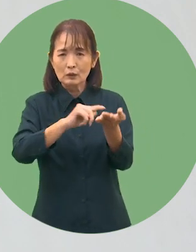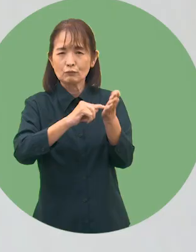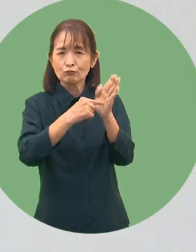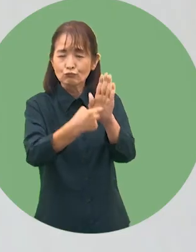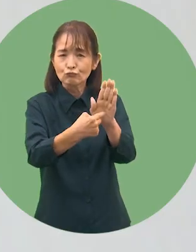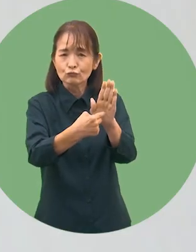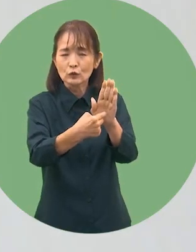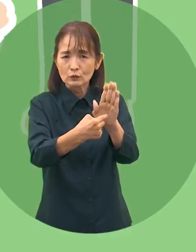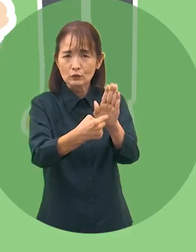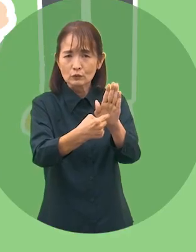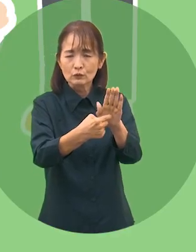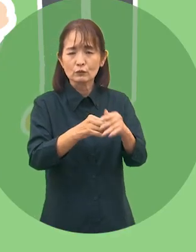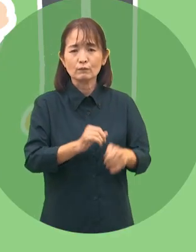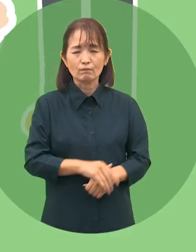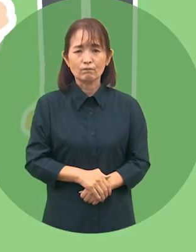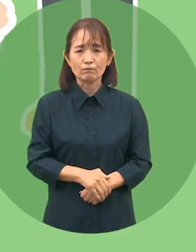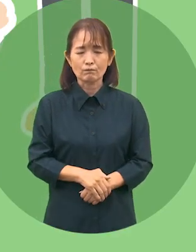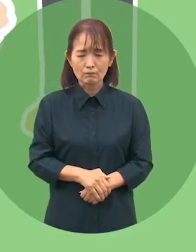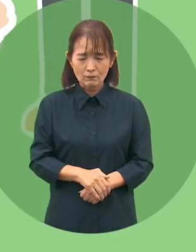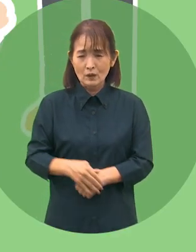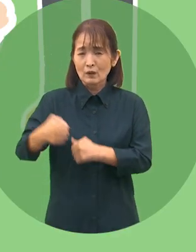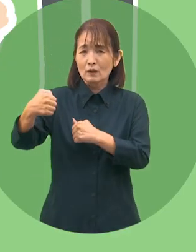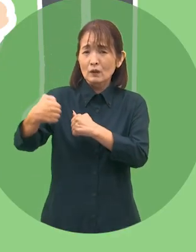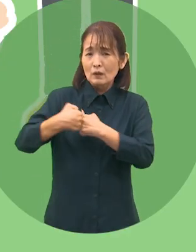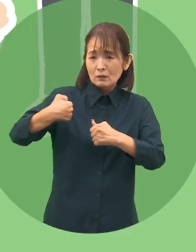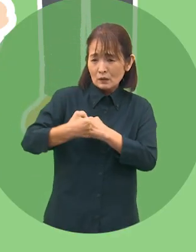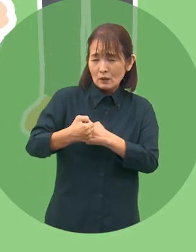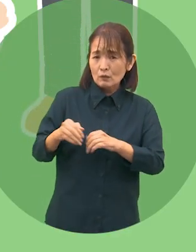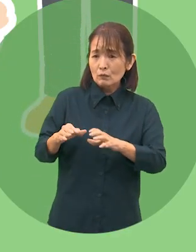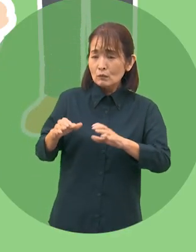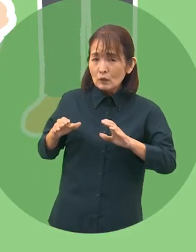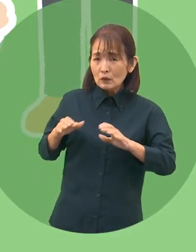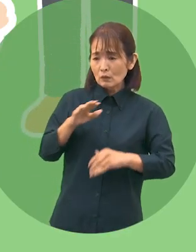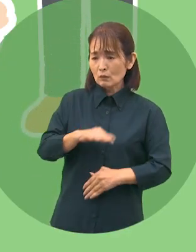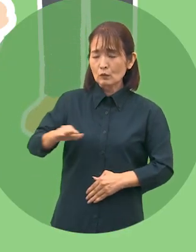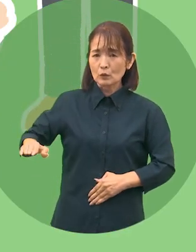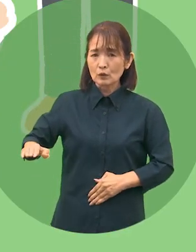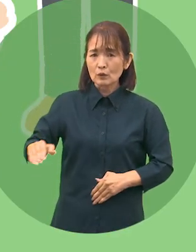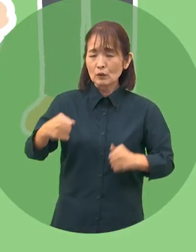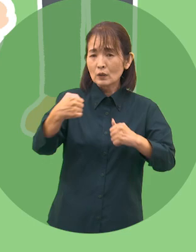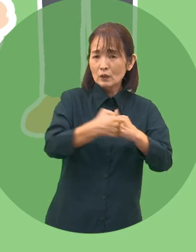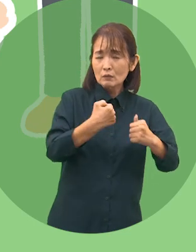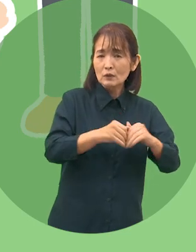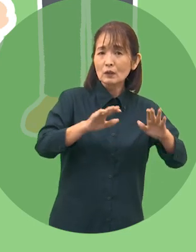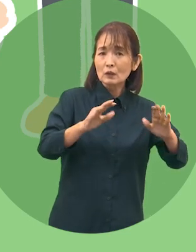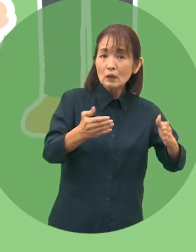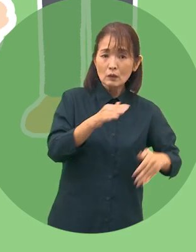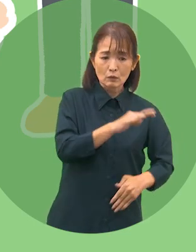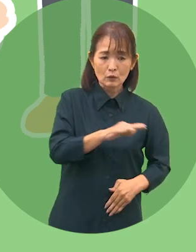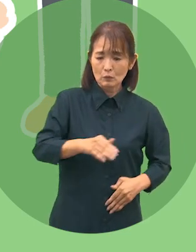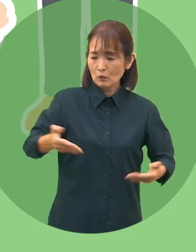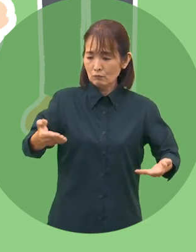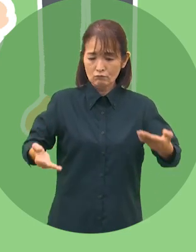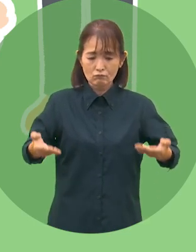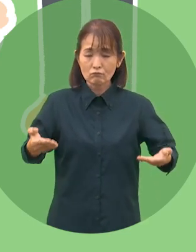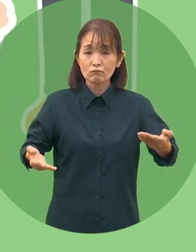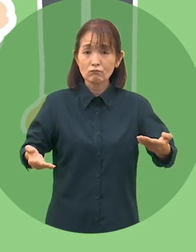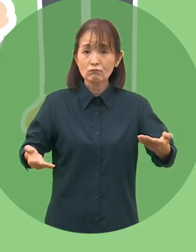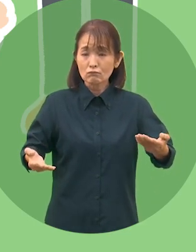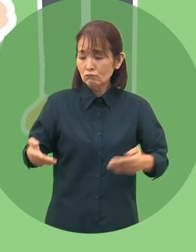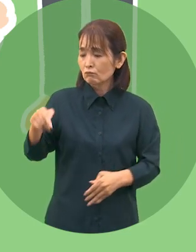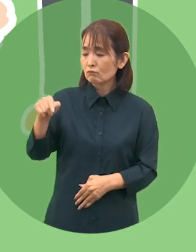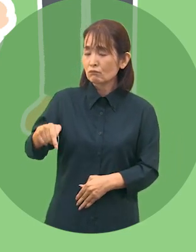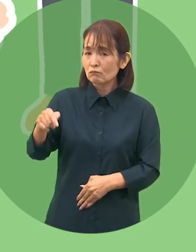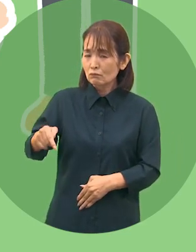ています。親から虐待を受けていた子どもは、全く受けていなかった子どもに比べて落ち着